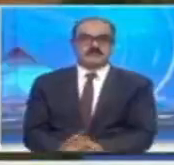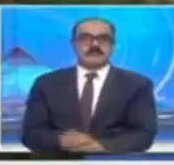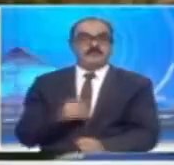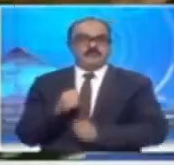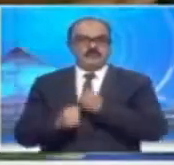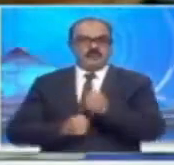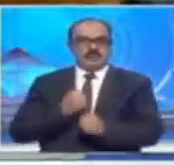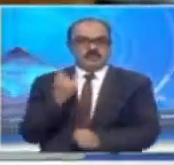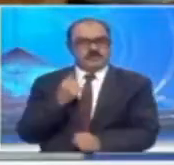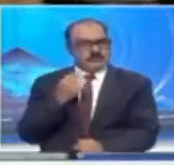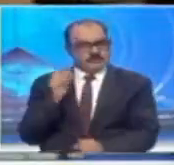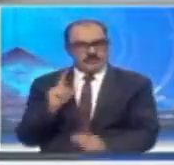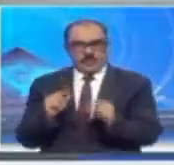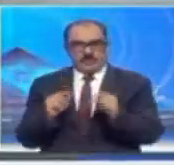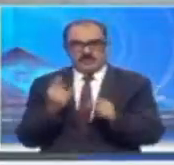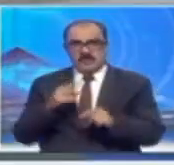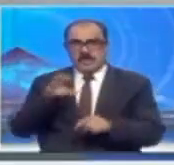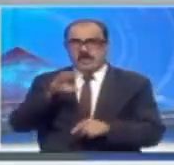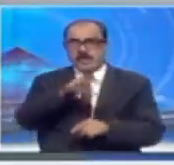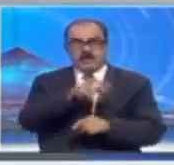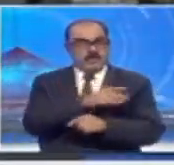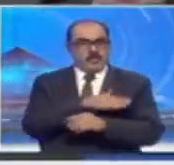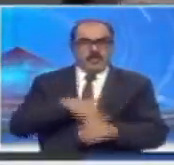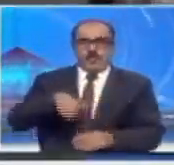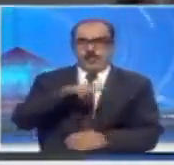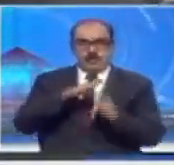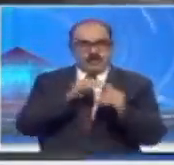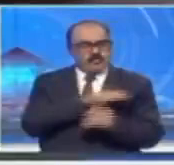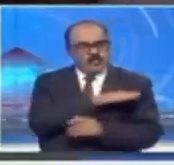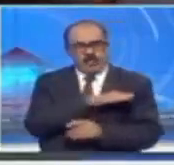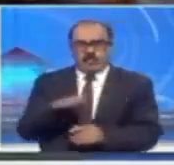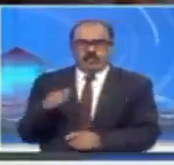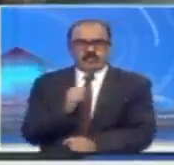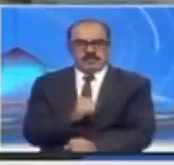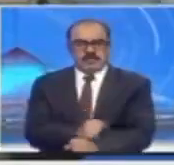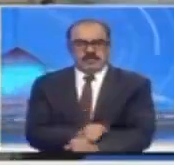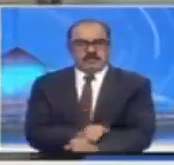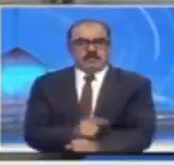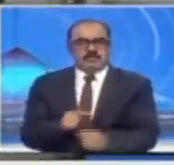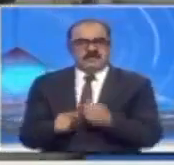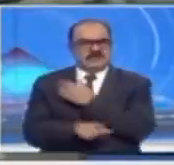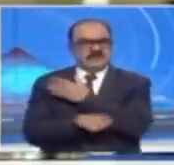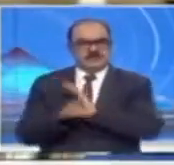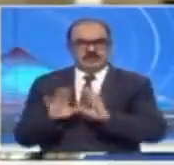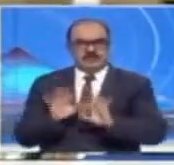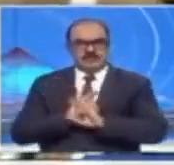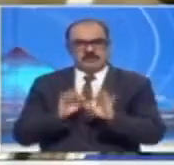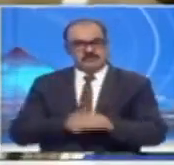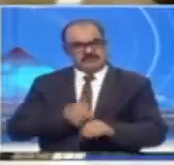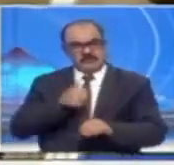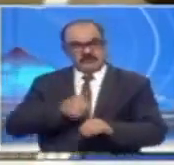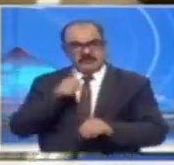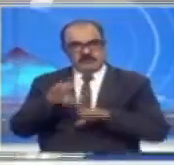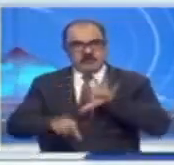جهود متميزة لأجهزة وزارة الداخلية على مستوى الجمهورية خلال أسبوع، حققت